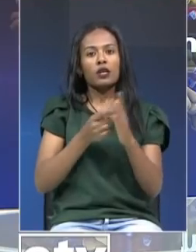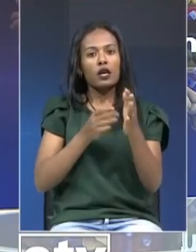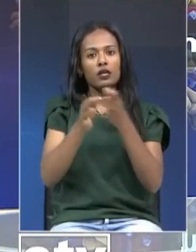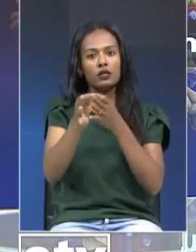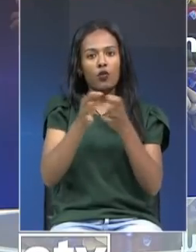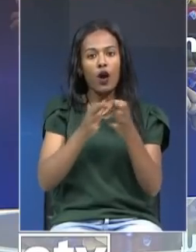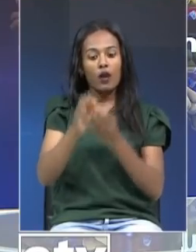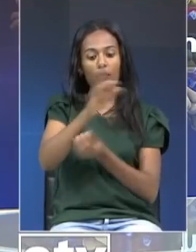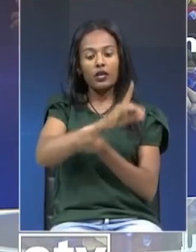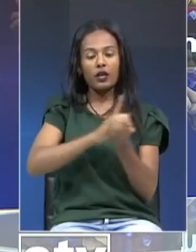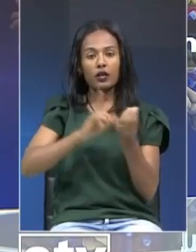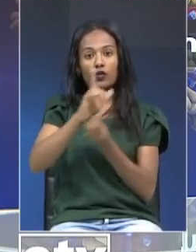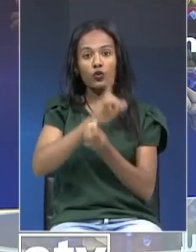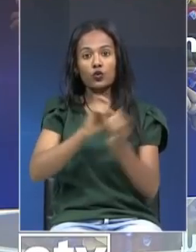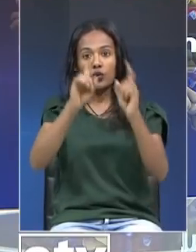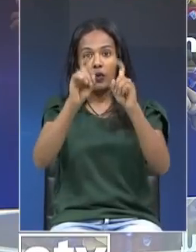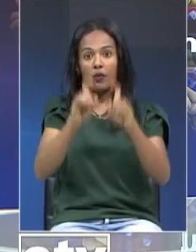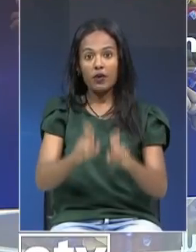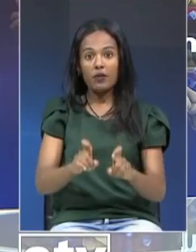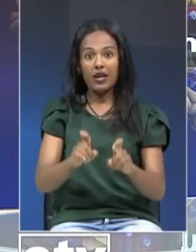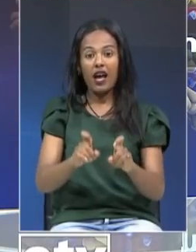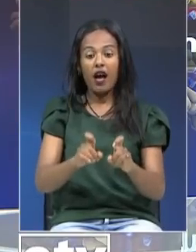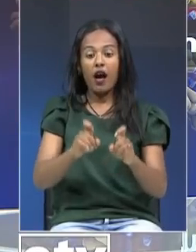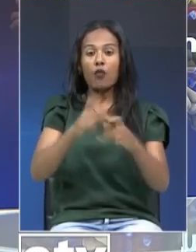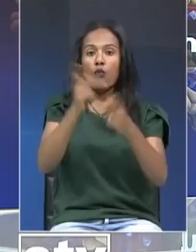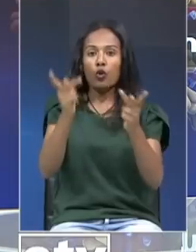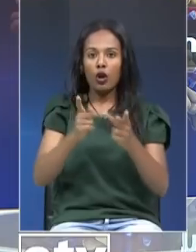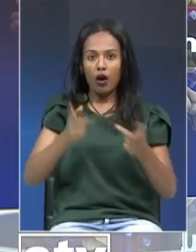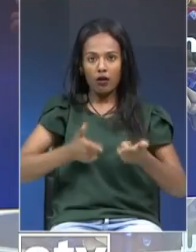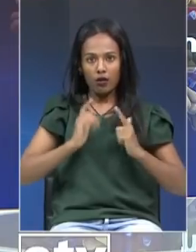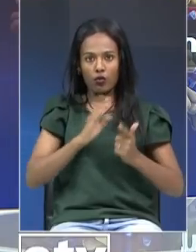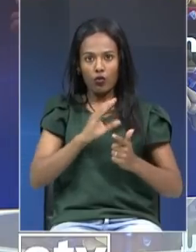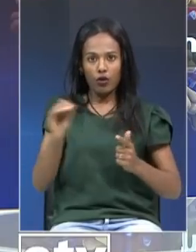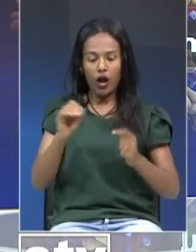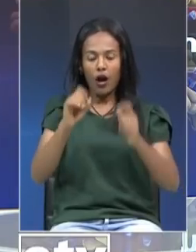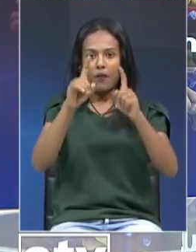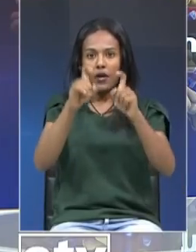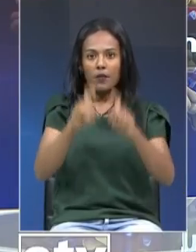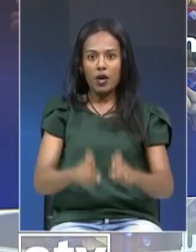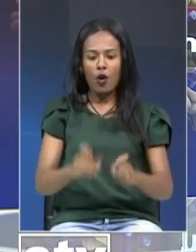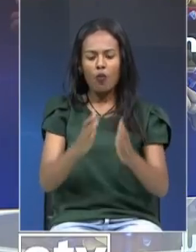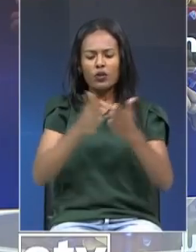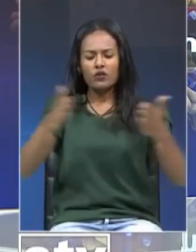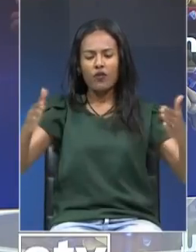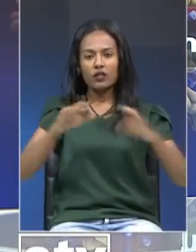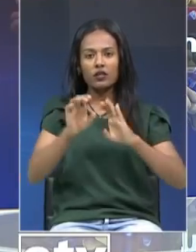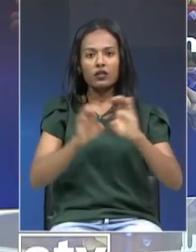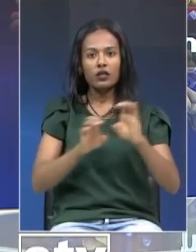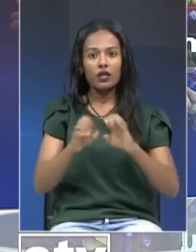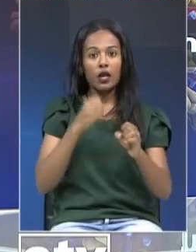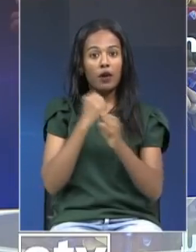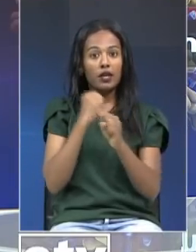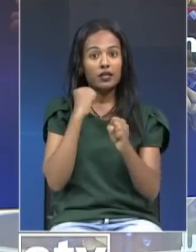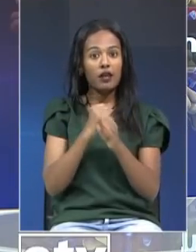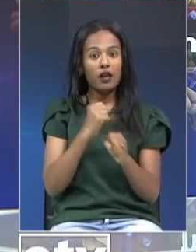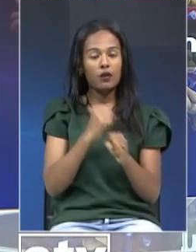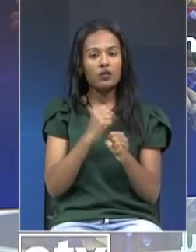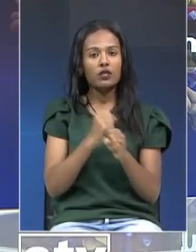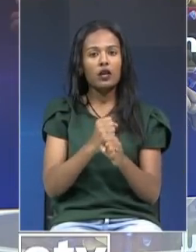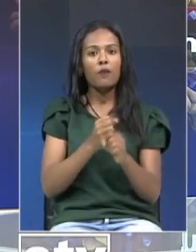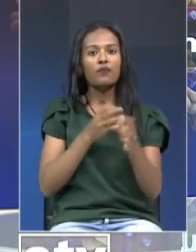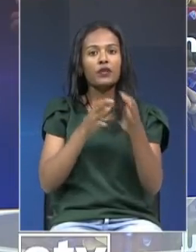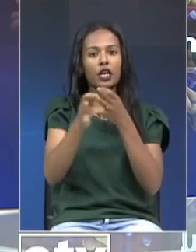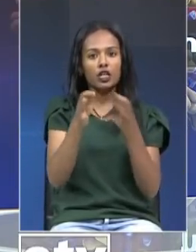ገልጸዋል። በየክልሎቹ የመመርመሪያ ጣቢያ እንዲኖርና ምርመራውንም በስፋት እንዲካሄድ የማድረግ ስራ እንደሚሰራም ተናግረዋል።